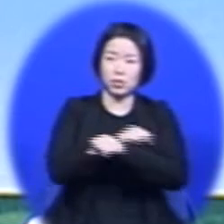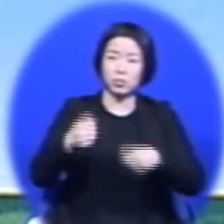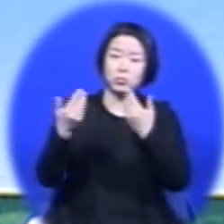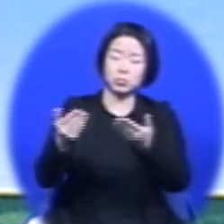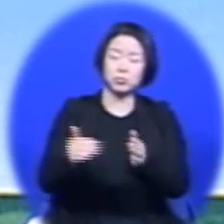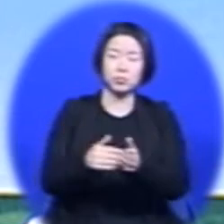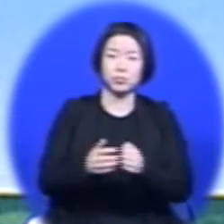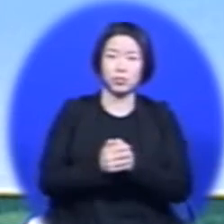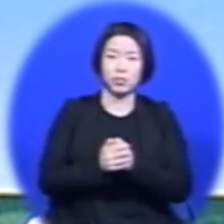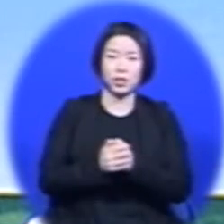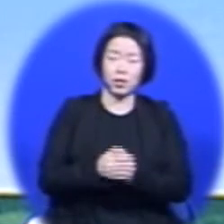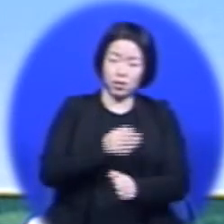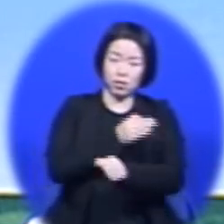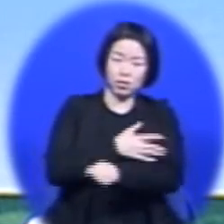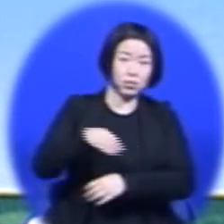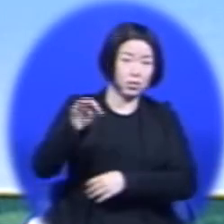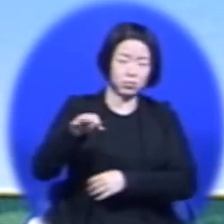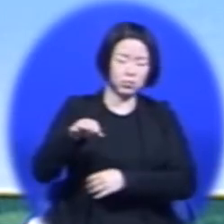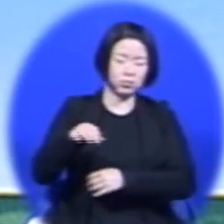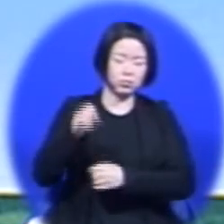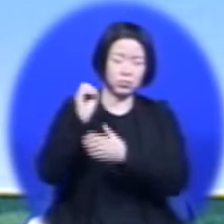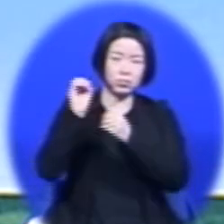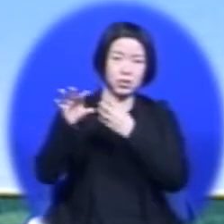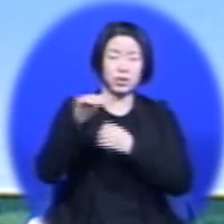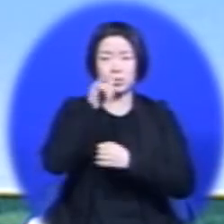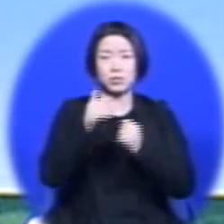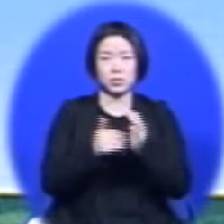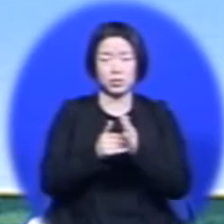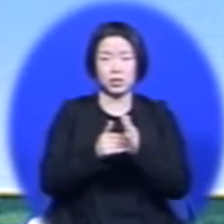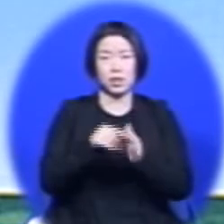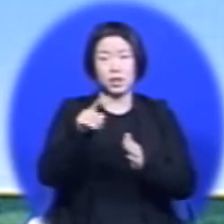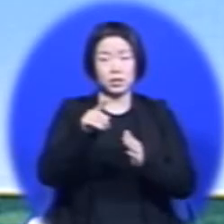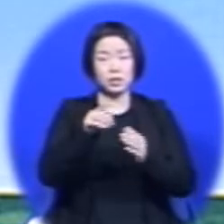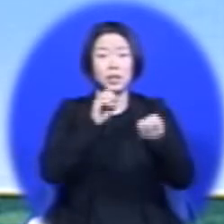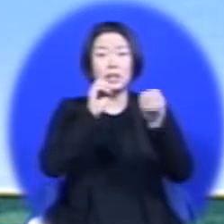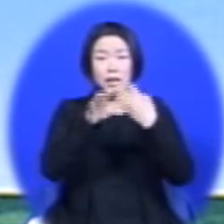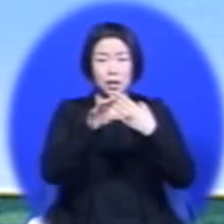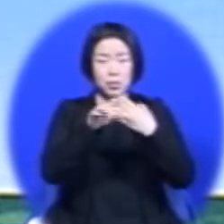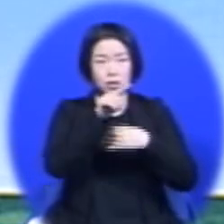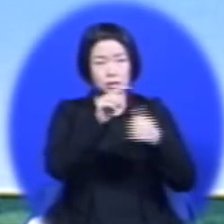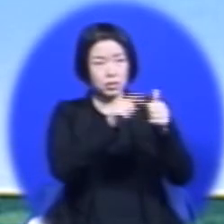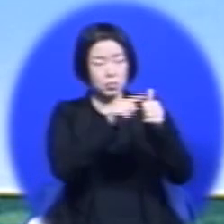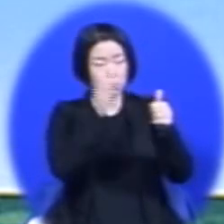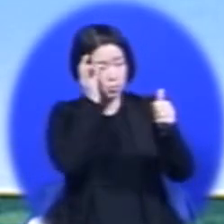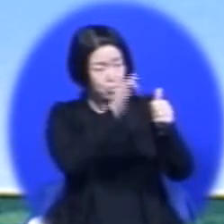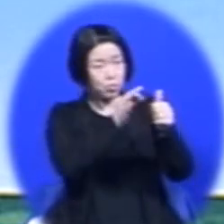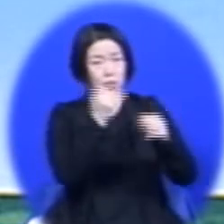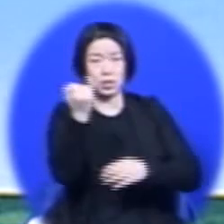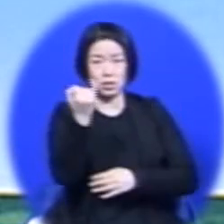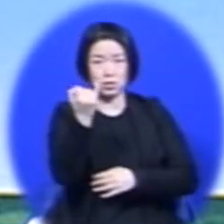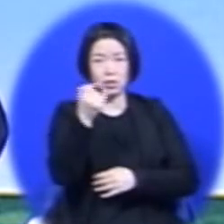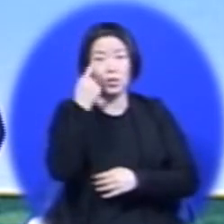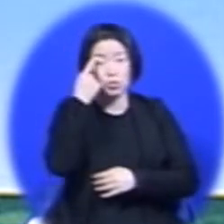줄게. 그렇게 대답을 했습니다. 그 대답을 하는 남편을 이 여인이 바라보고는 이 여인의